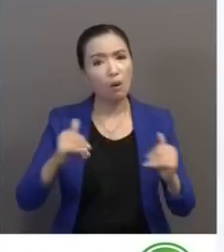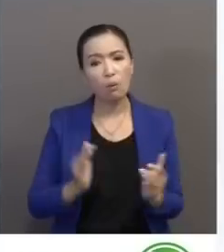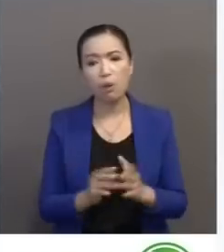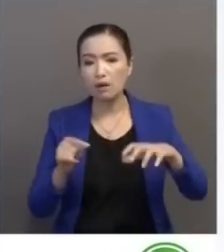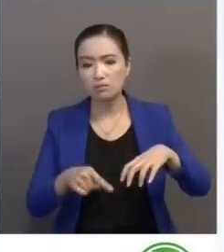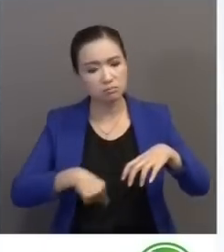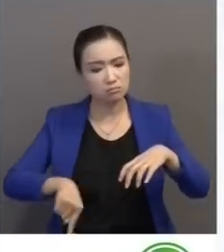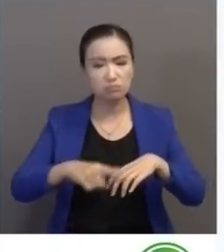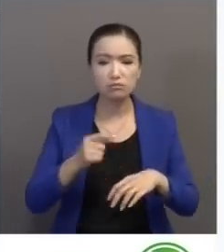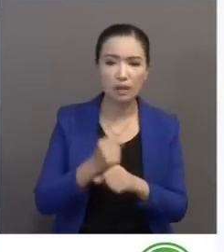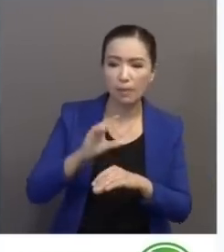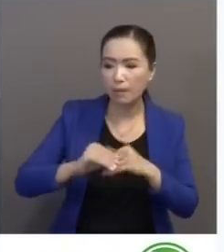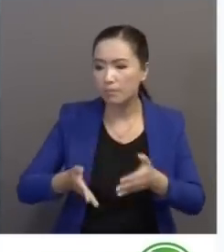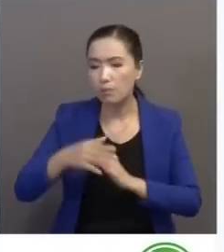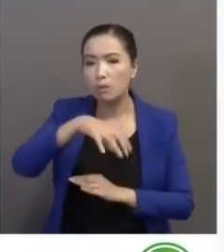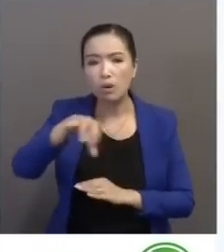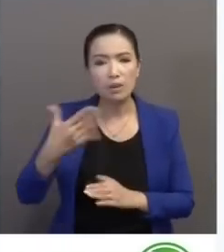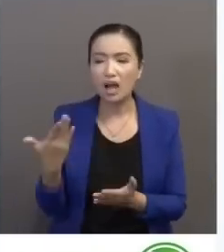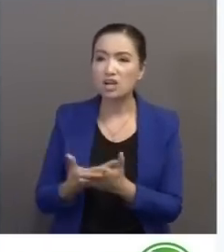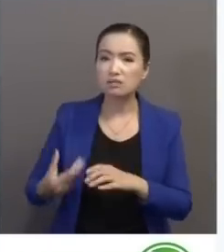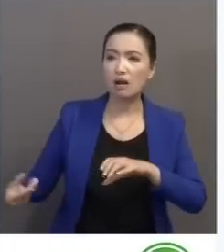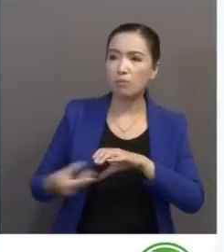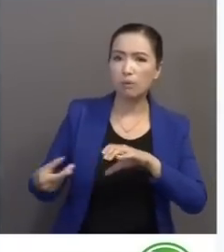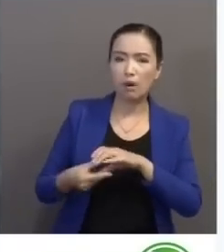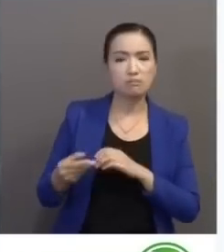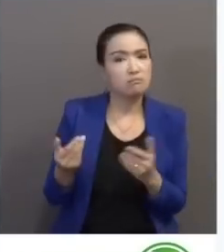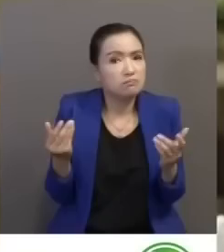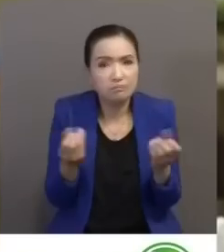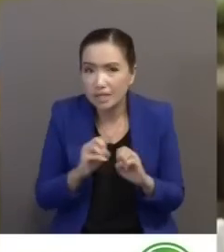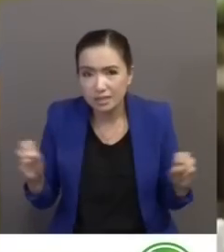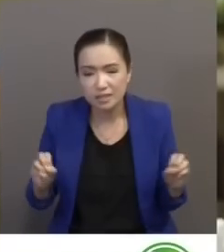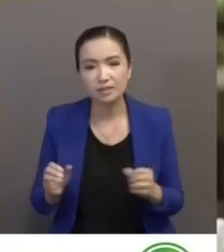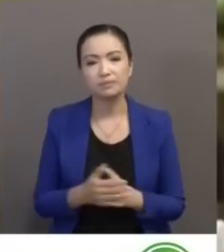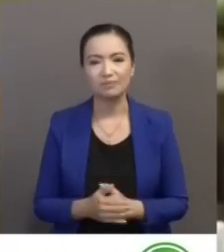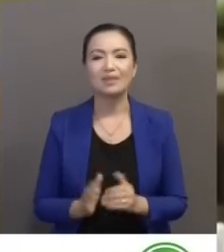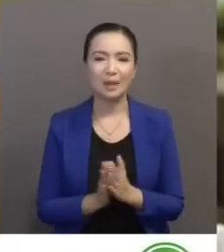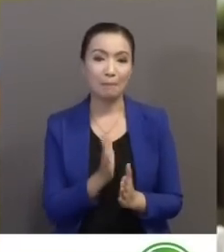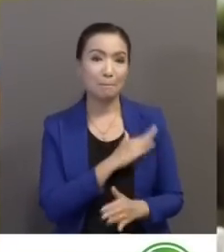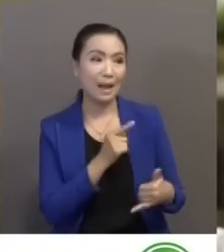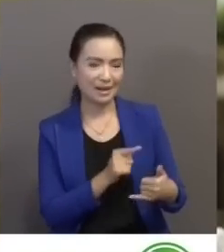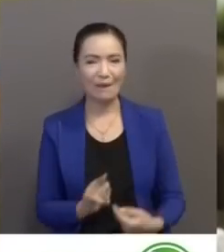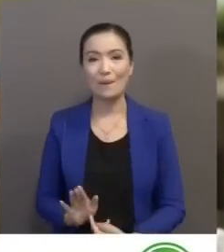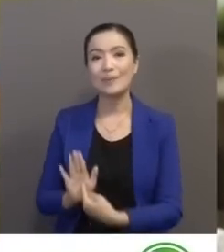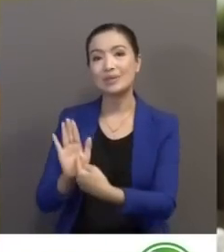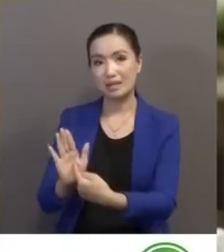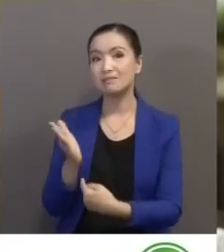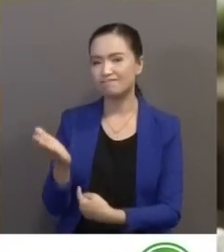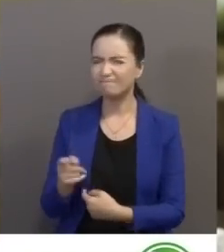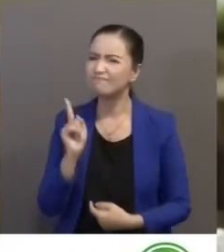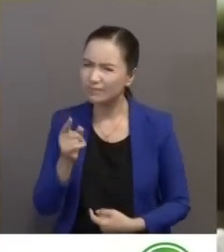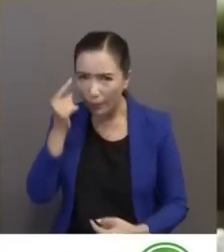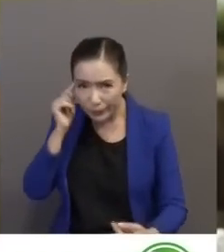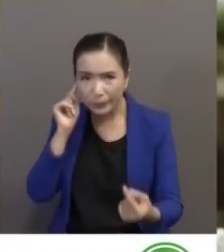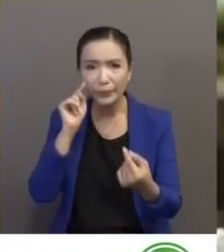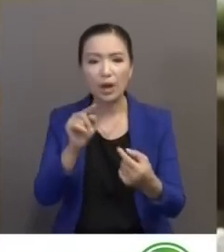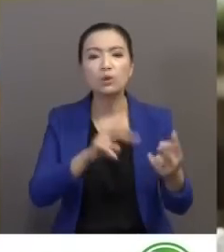ที่ต้องบูรณะจึงไม่เคยได้รับเงินทอนจากทางภาครัฐเลยพระพยอมได้เสนอแนะว่าควรจะมุ่งไปต